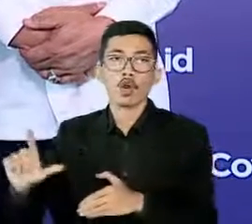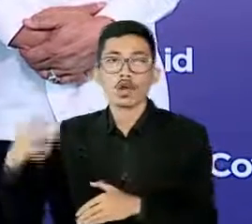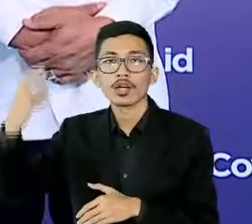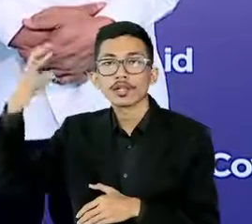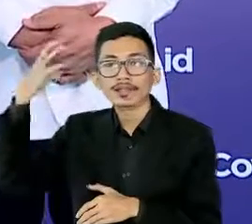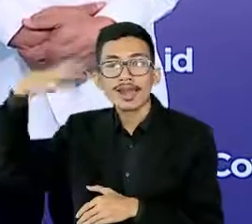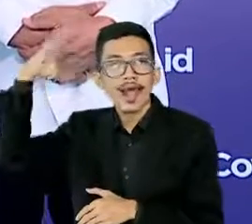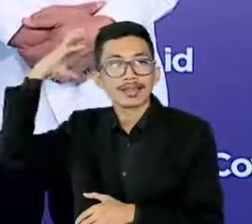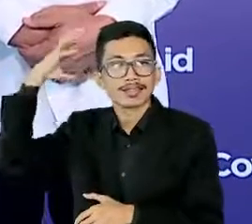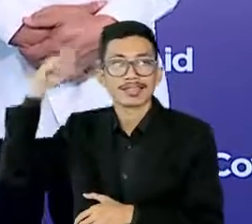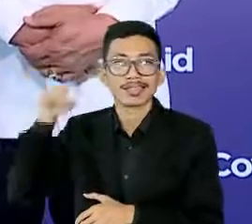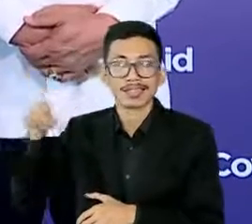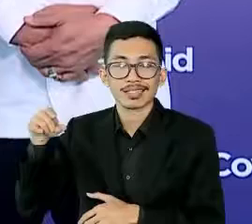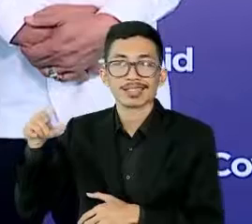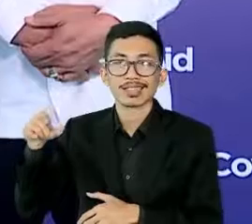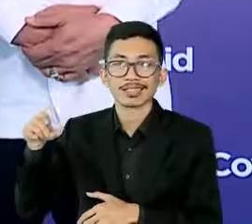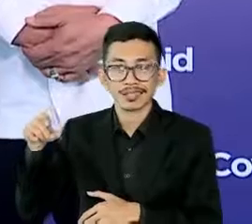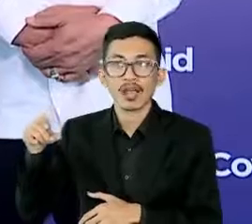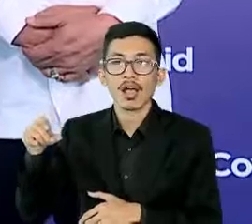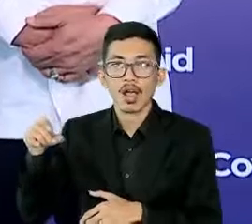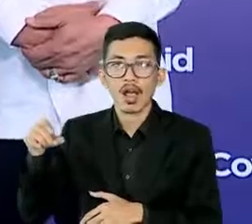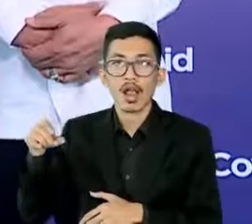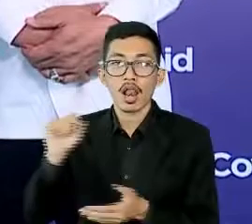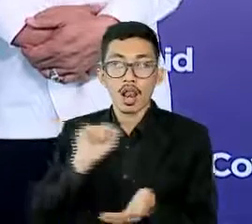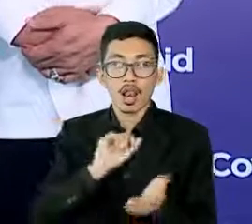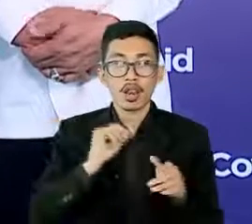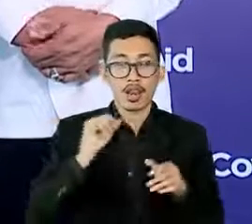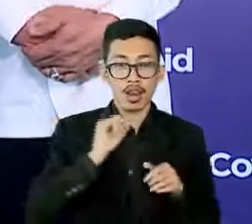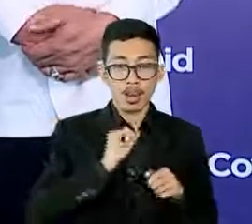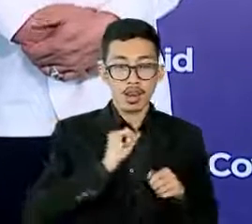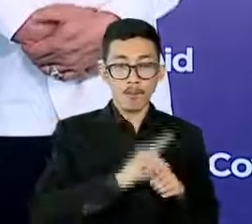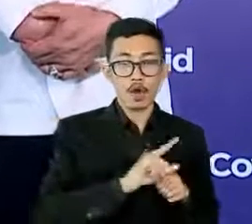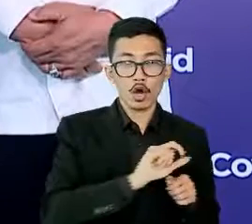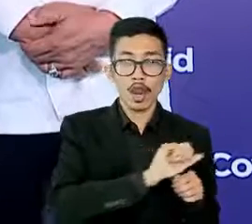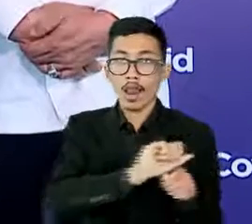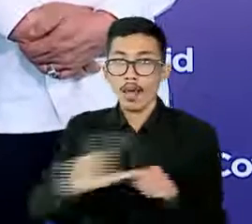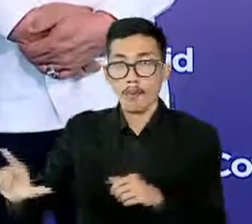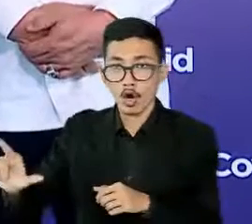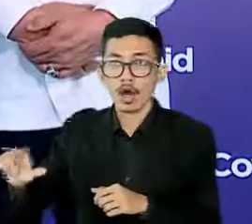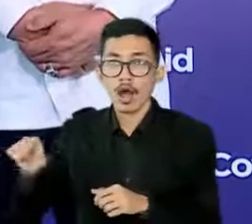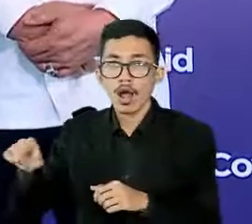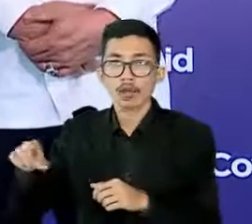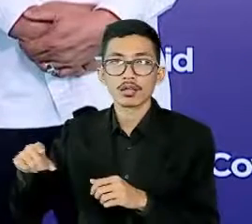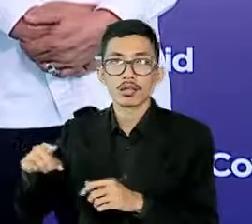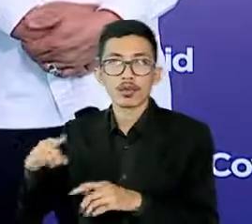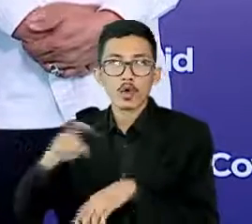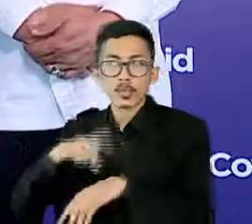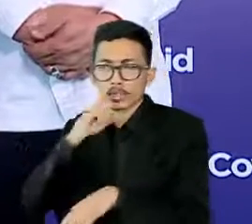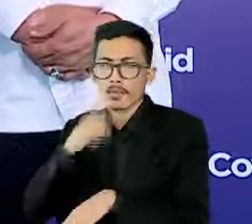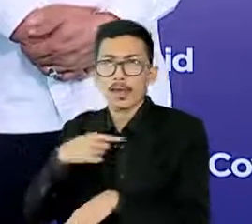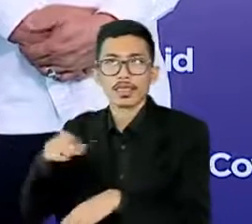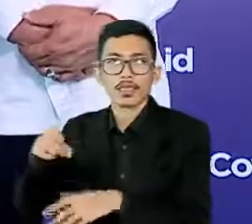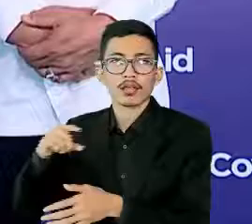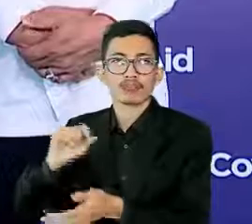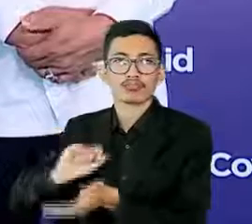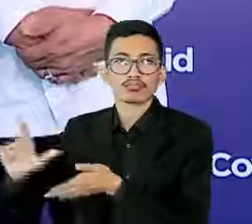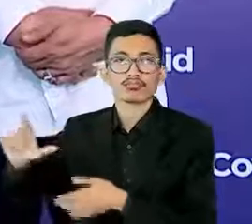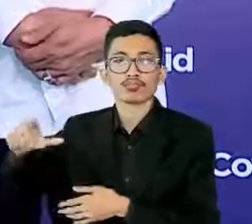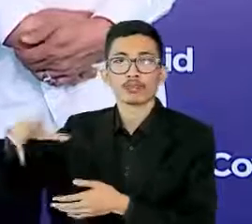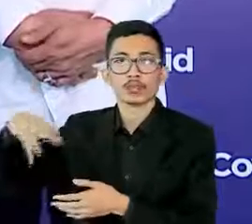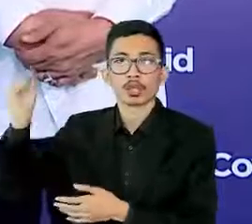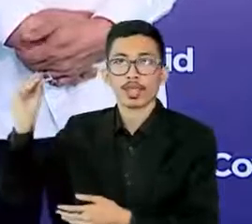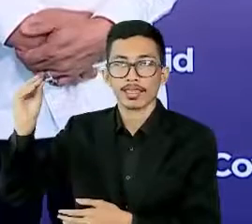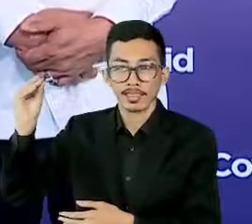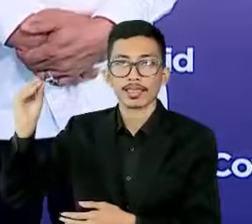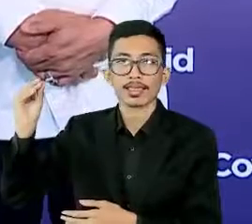Kabupaten maupun provinsi sehingga laporan-laporan ini akan bisa cepat sampai ke pusat dan bisa